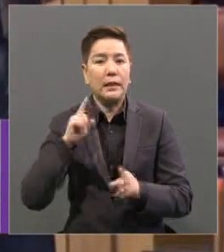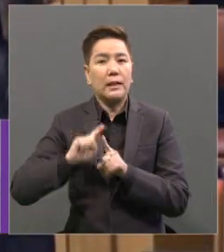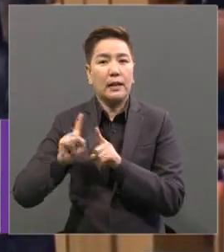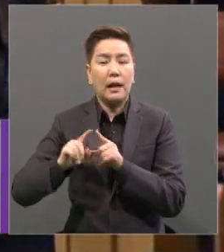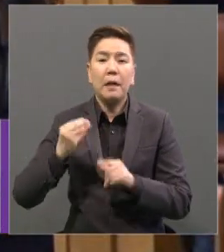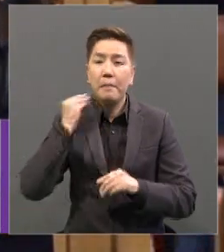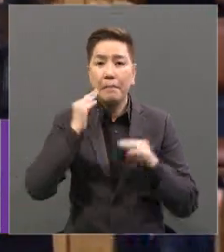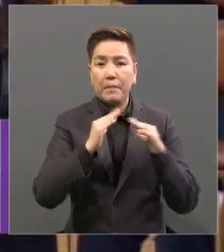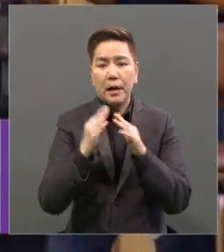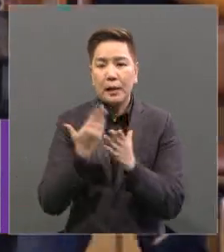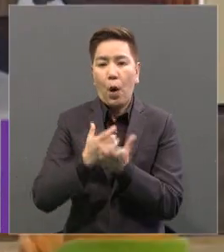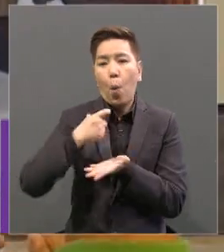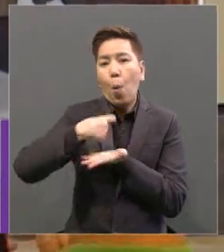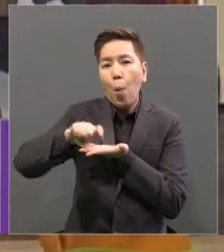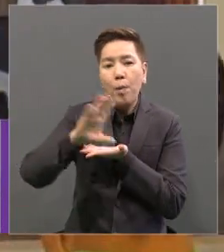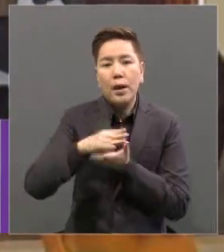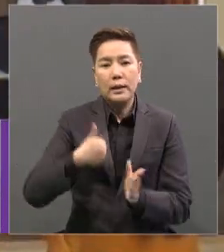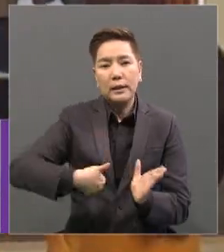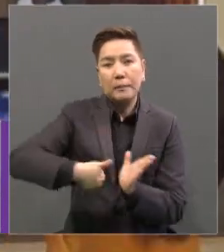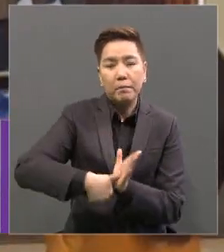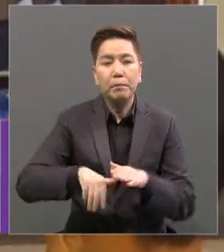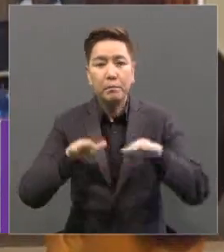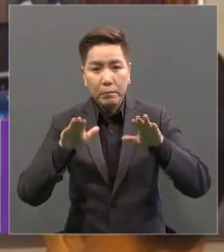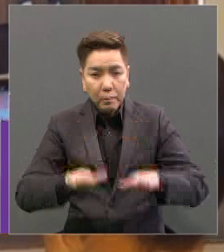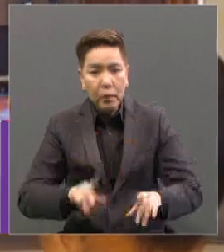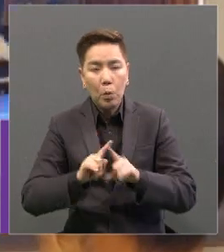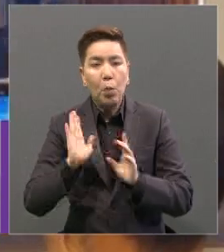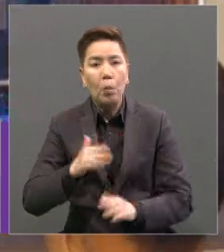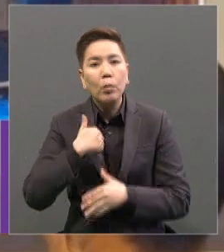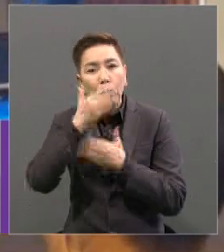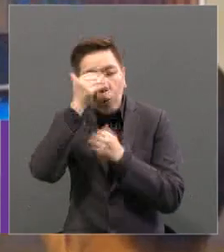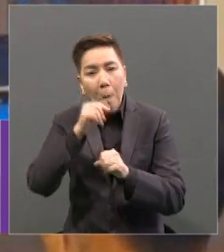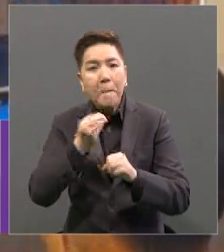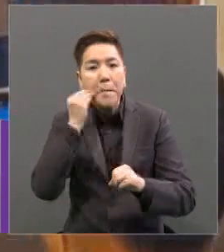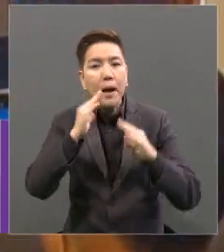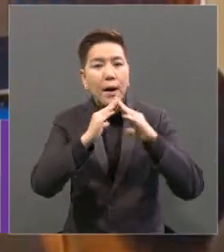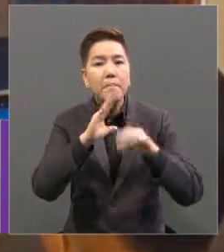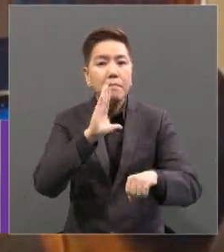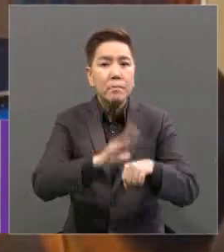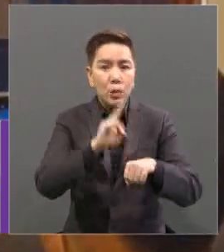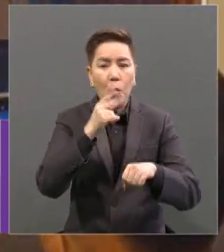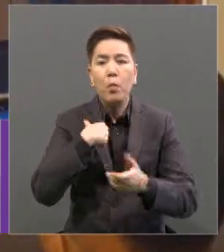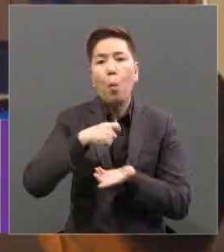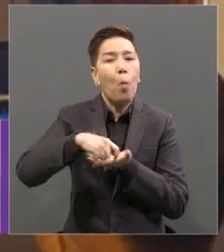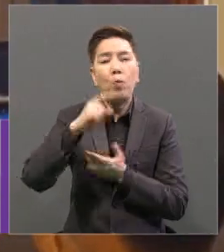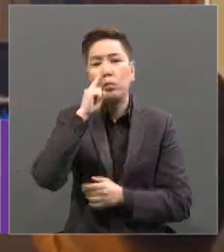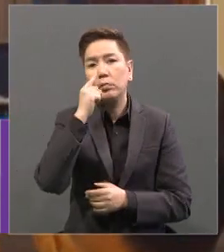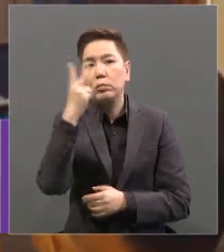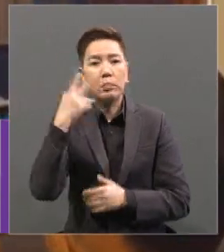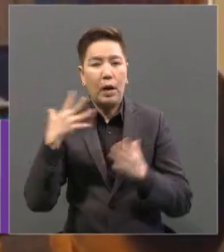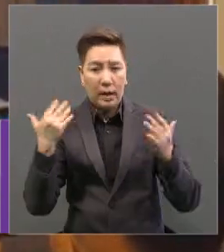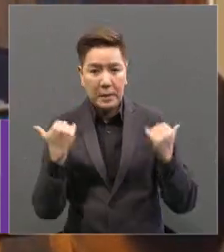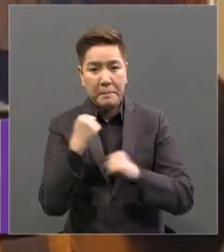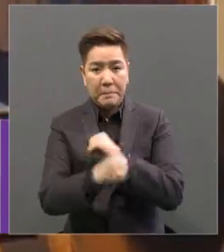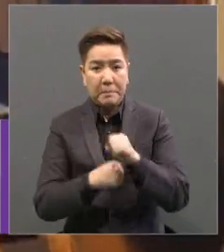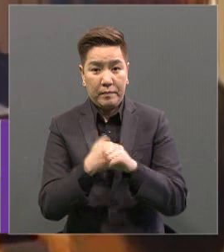อสังหานะครับลดค่าธรรมเนียมการโอนการจดจำนองทำให้คนเนี่ยมีความสนใจซื้อแล้วก็โอนบ้านต่อเนื่องเลยทีเดียวจึงเชื่อว่าใน